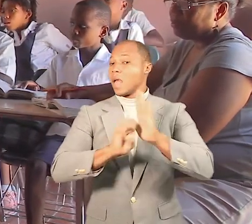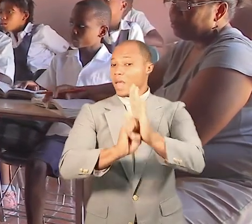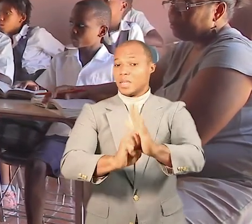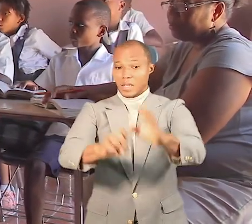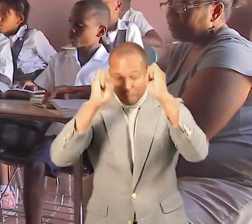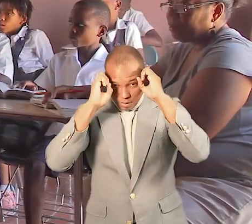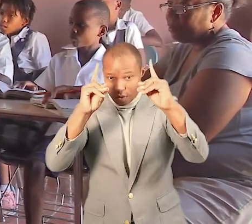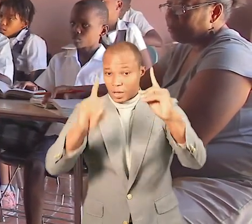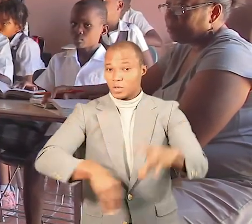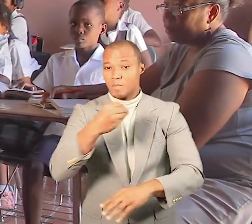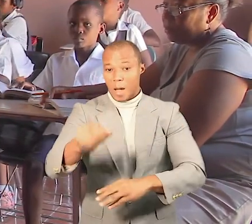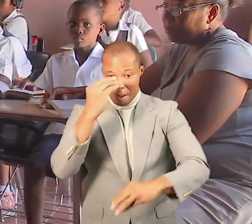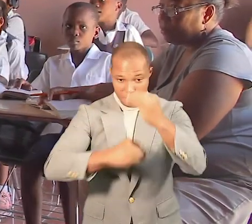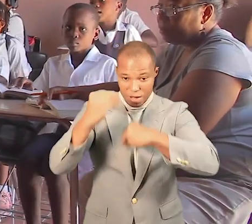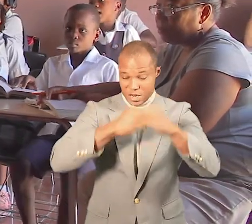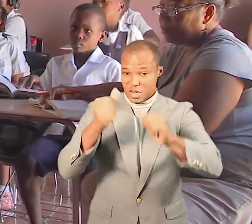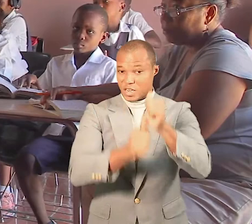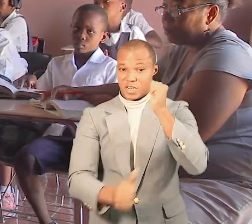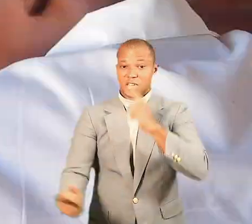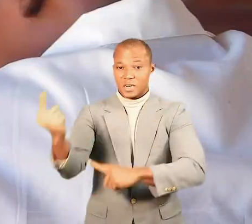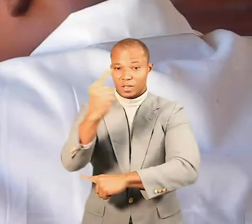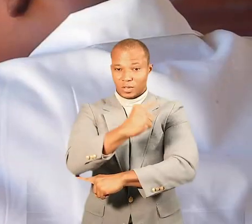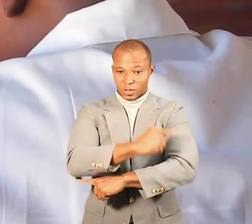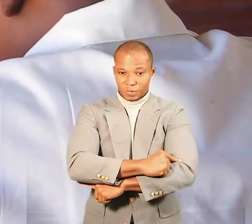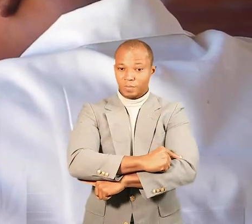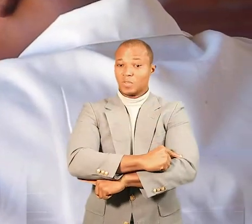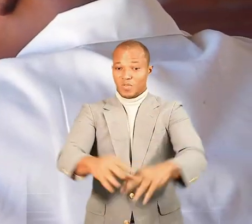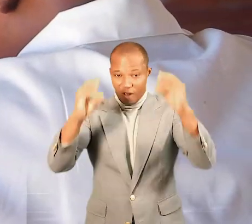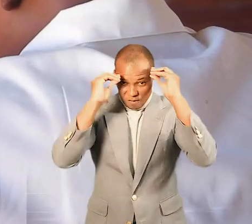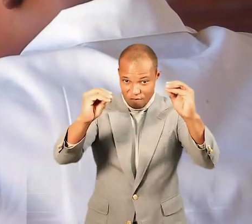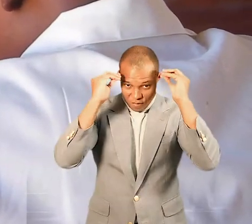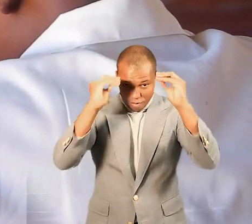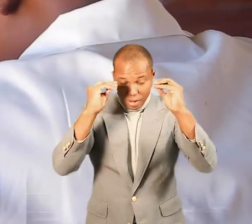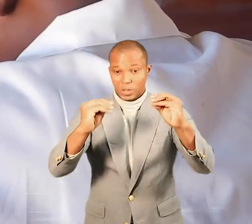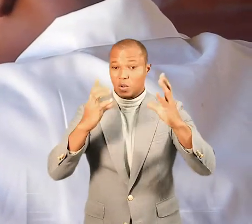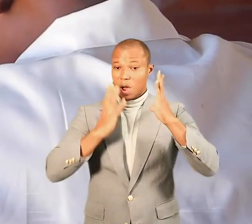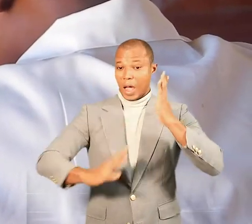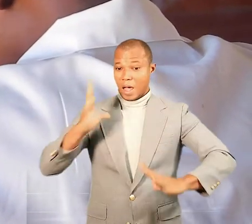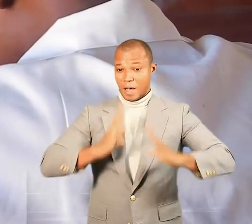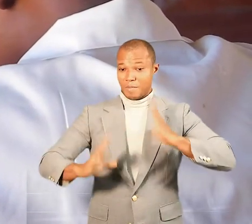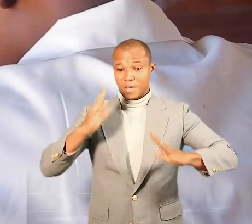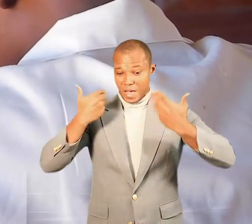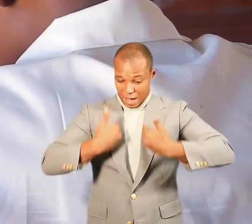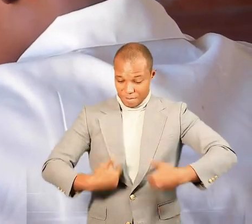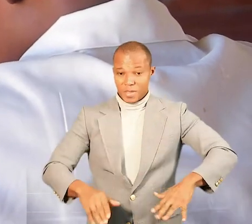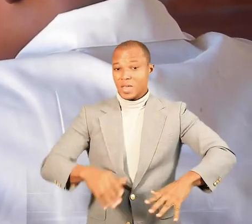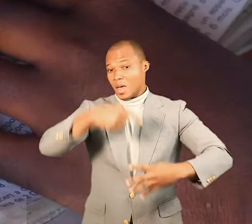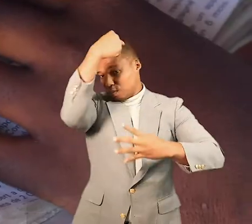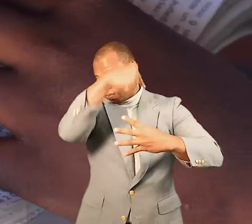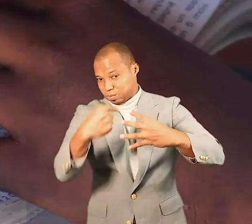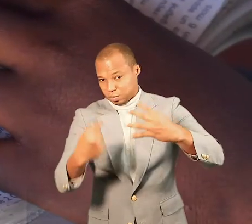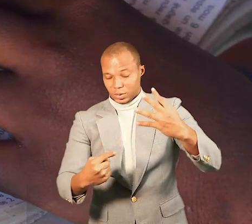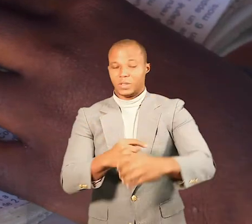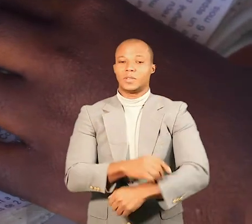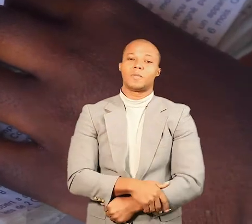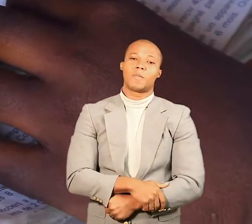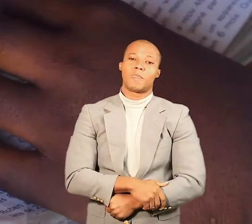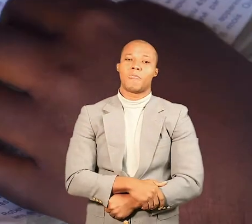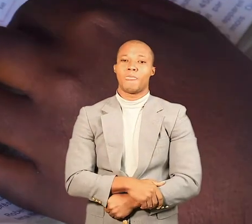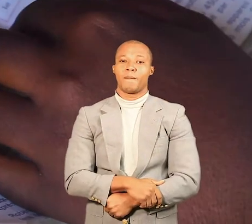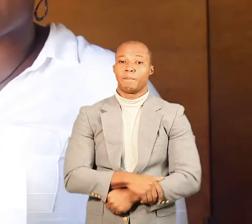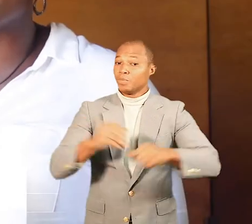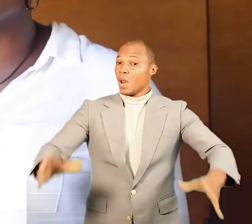Et nous, nous faisons manger chaque jour son bataille pour manger. Et formation, habiller, etc. Par rapport à qui côté vous sorti,